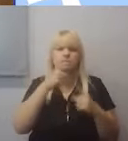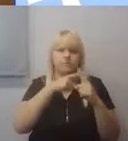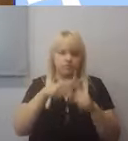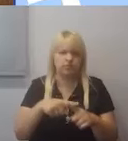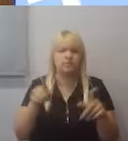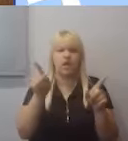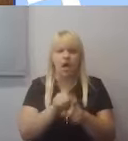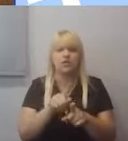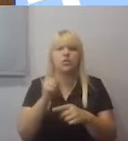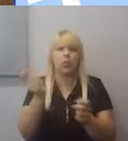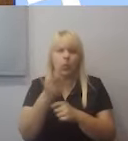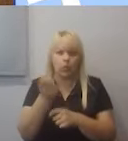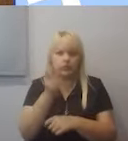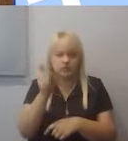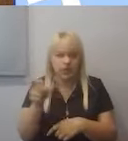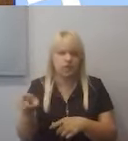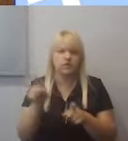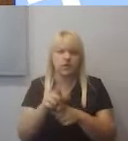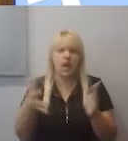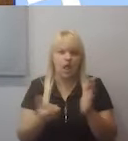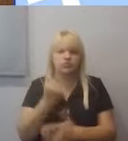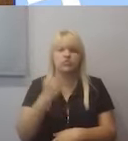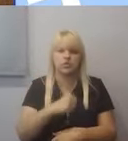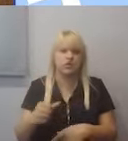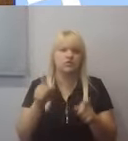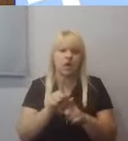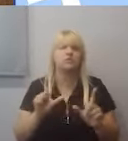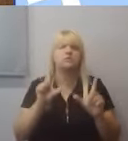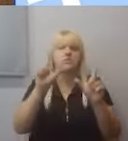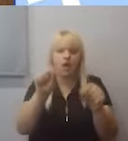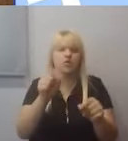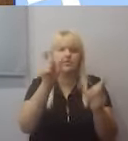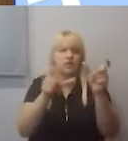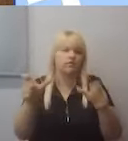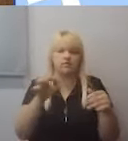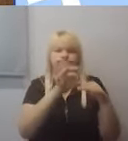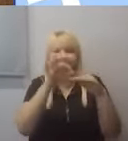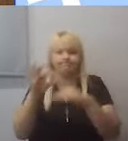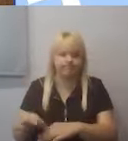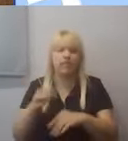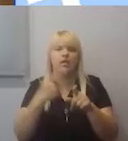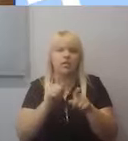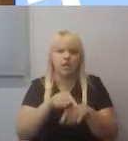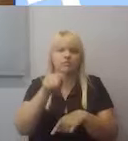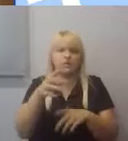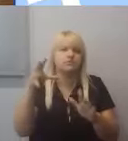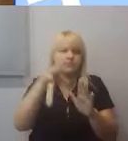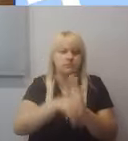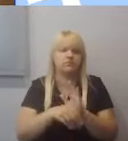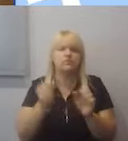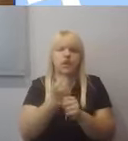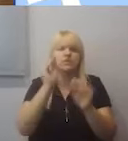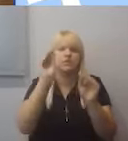ugunsdzēsēji un glābšanas dienests kas atbrauc un nones viņus ja un tāpēc šeit ir jāiestrādā vēl papildus